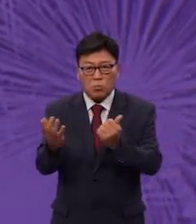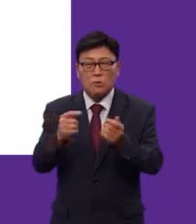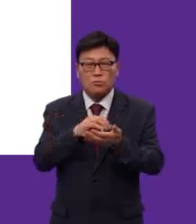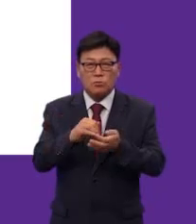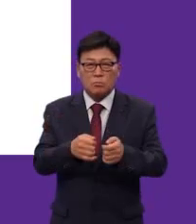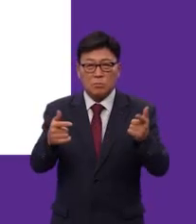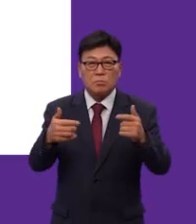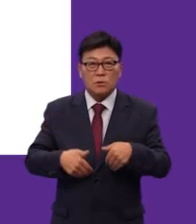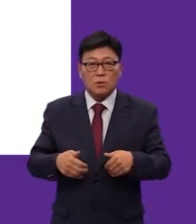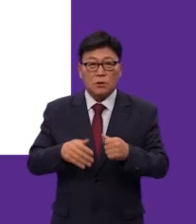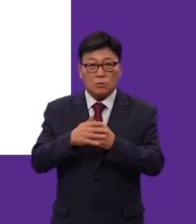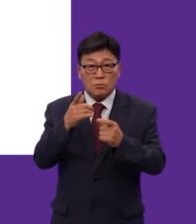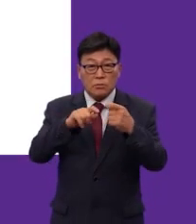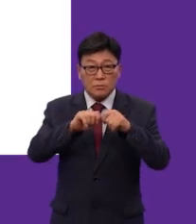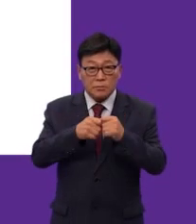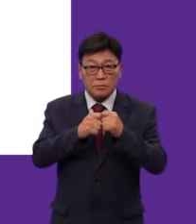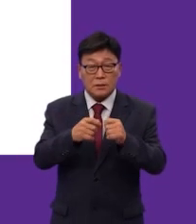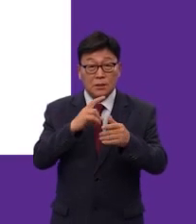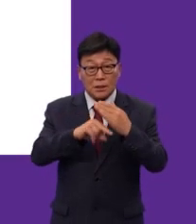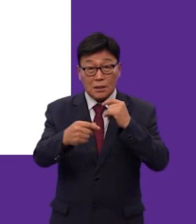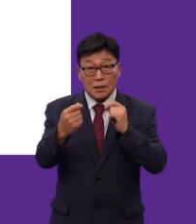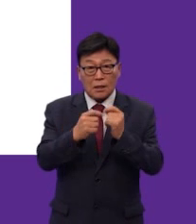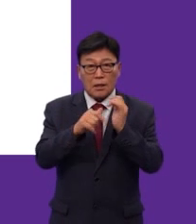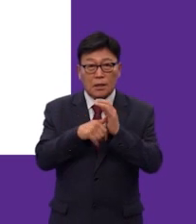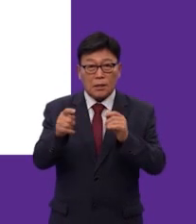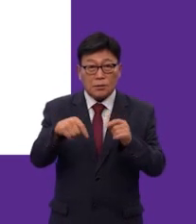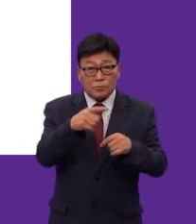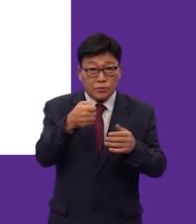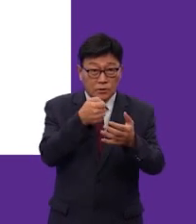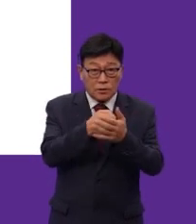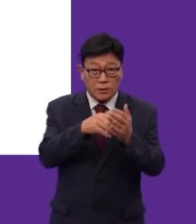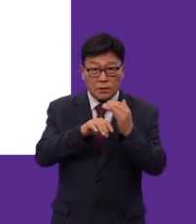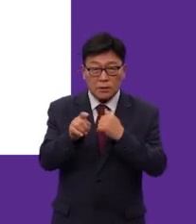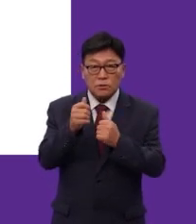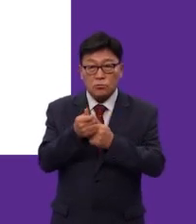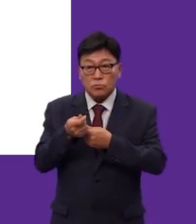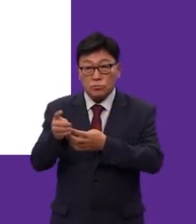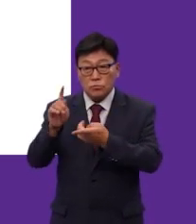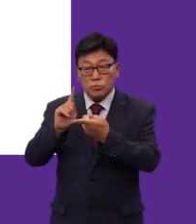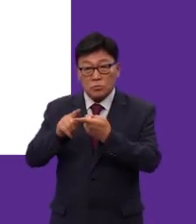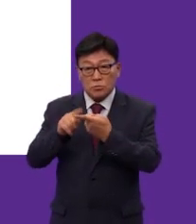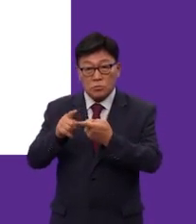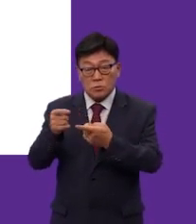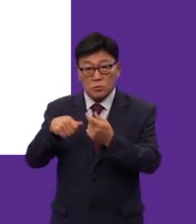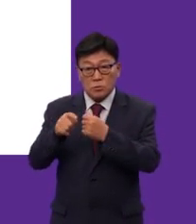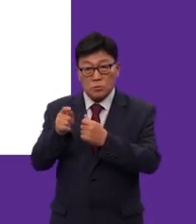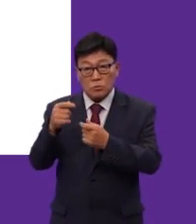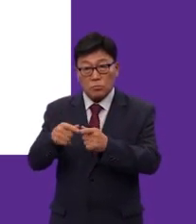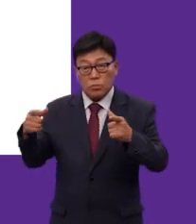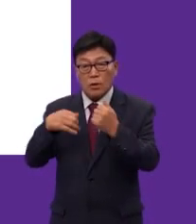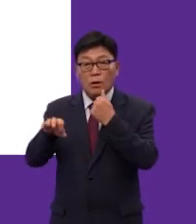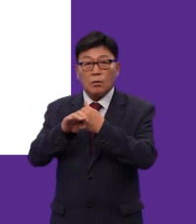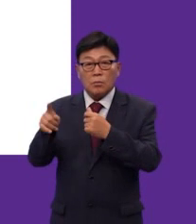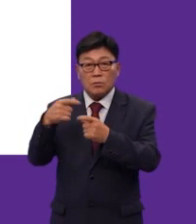있습니다. 구체적으로 역세권에 정책으로 정해진 호수 이상의 주택을 공급하는 경우에는